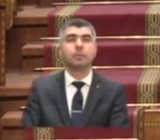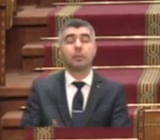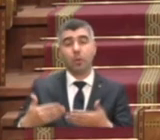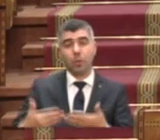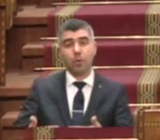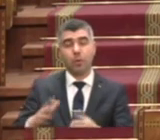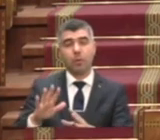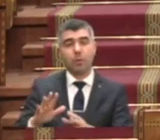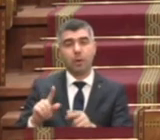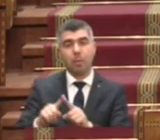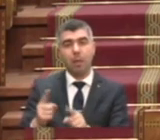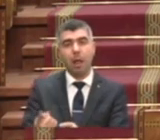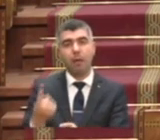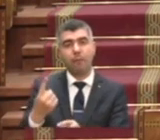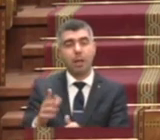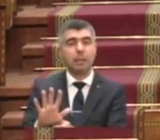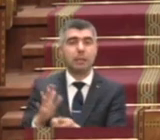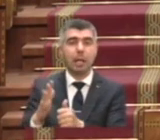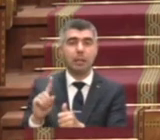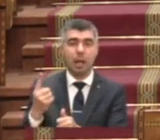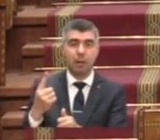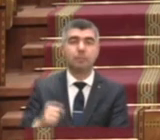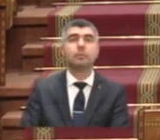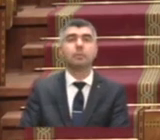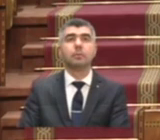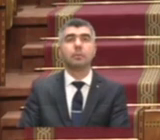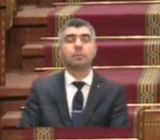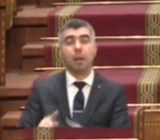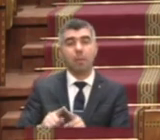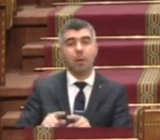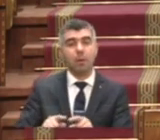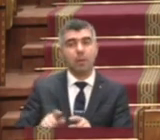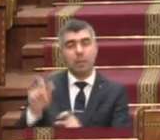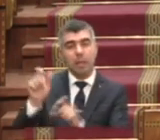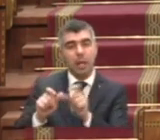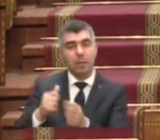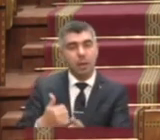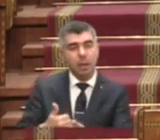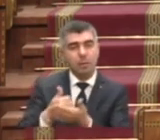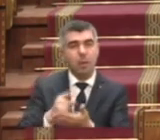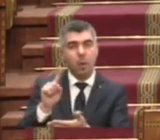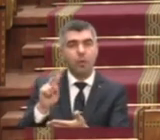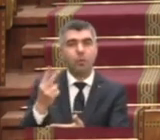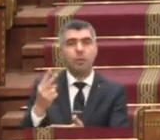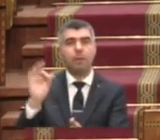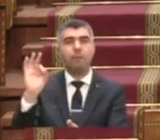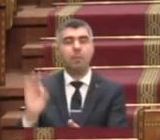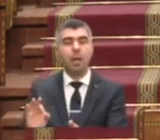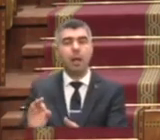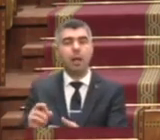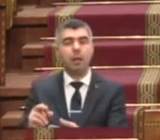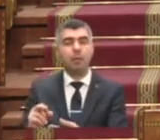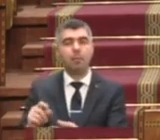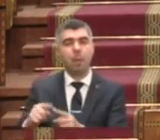راه وصل 16 دراهم السيد الوزير. هاد الناس هادو كيدعموا الناس ديالهم بالطيبية 21%، وعندهم الغازوال